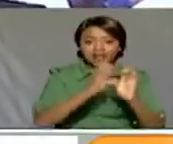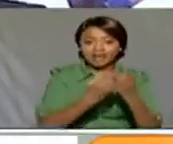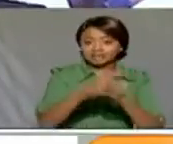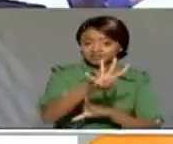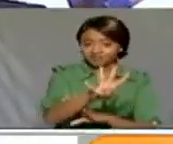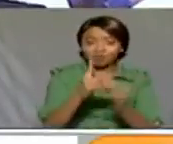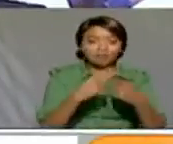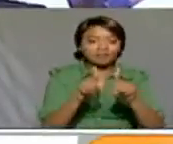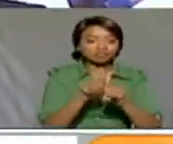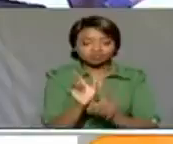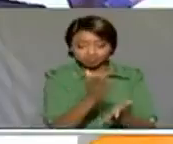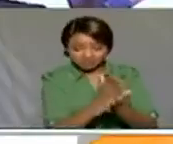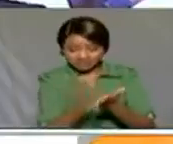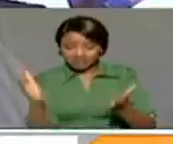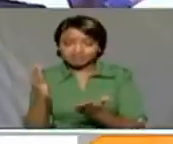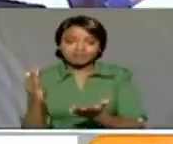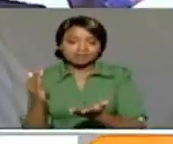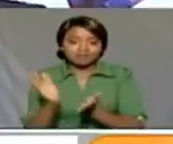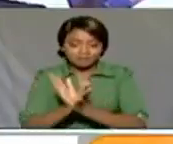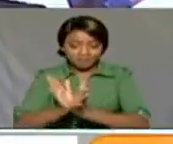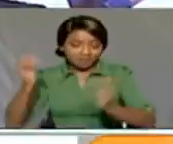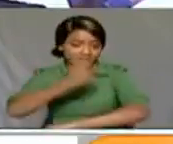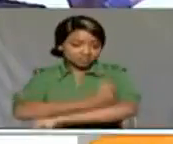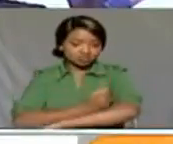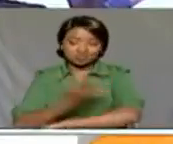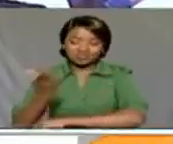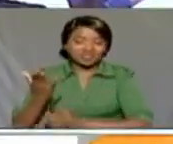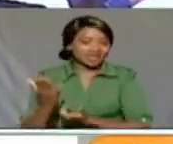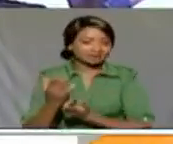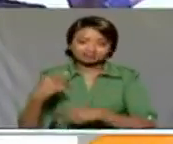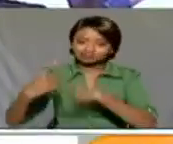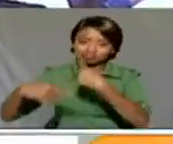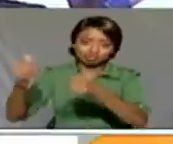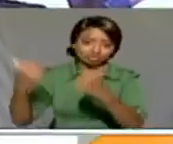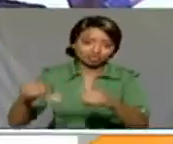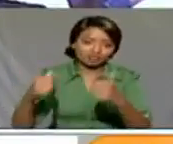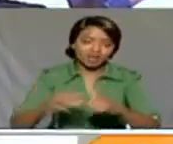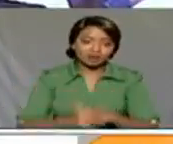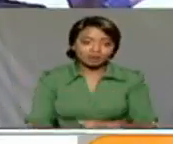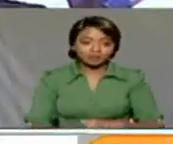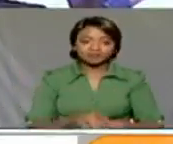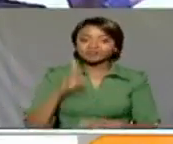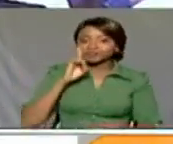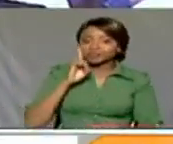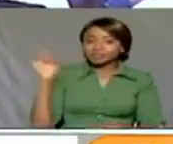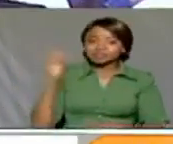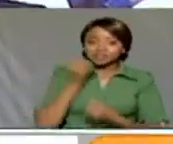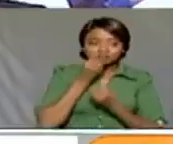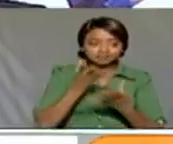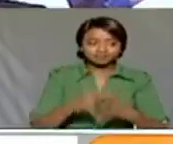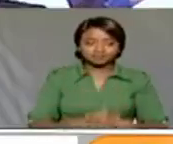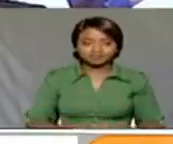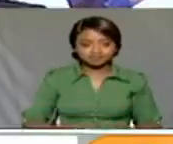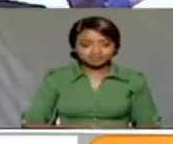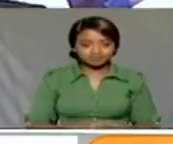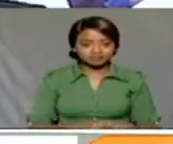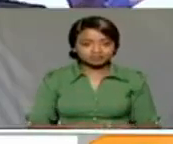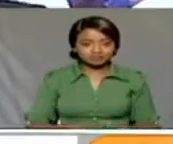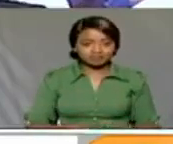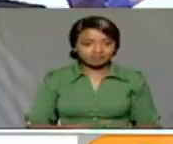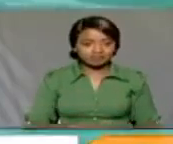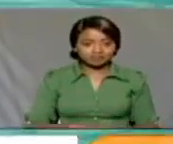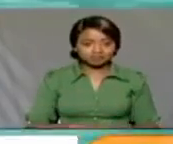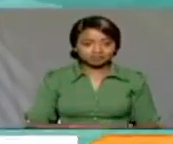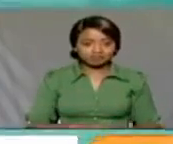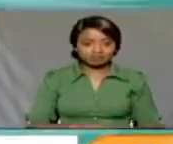huku wenzao katika shule za umma wakisalia nyuma kwa kiasi fulani. Makori Ongechi ameandaa taarifa ifuatayo.